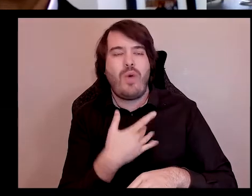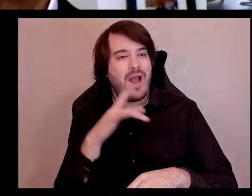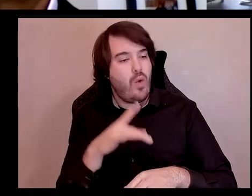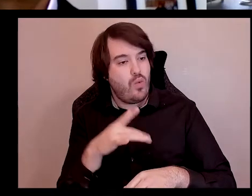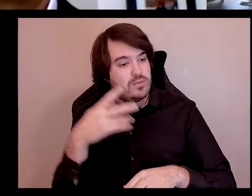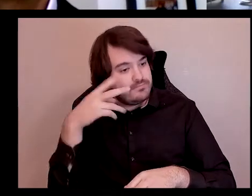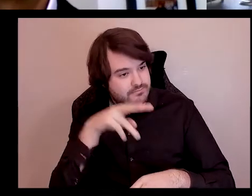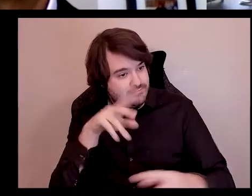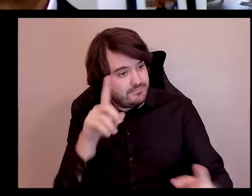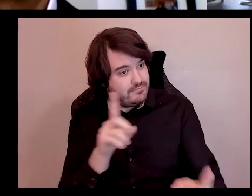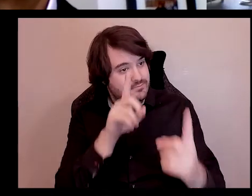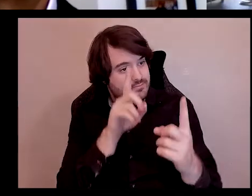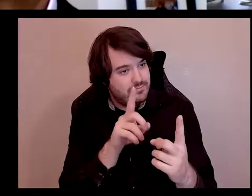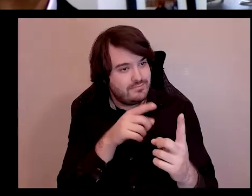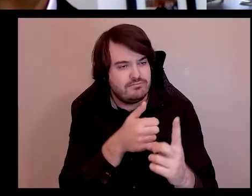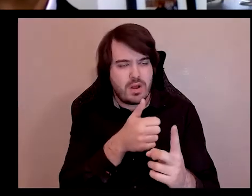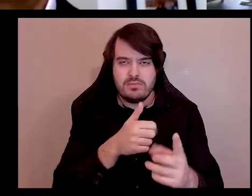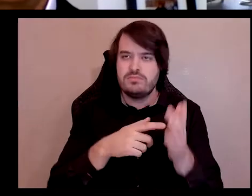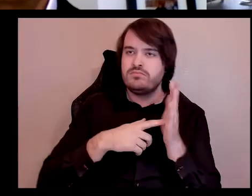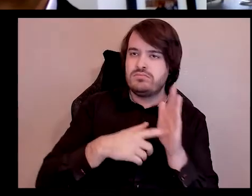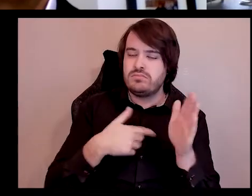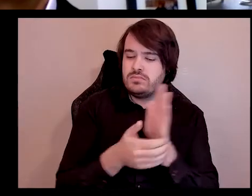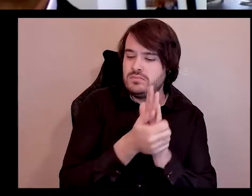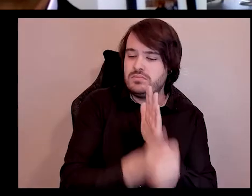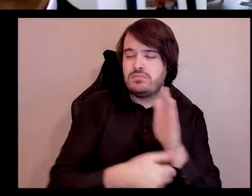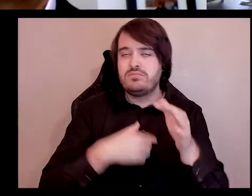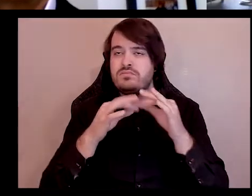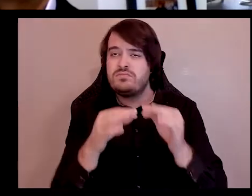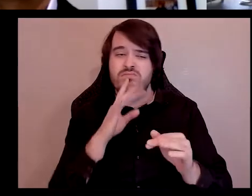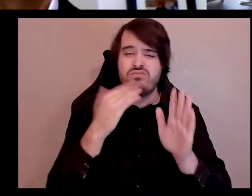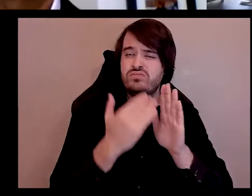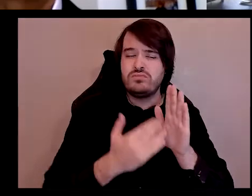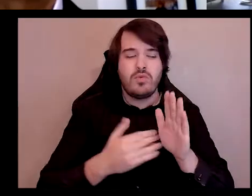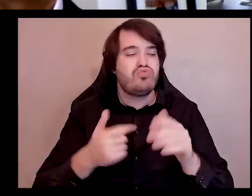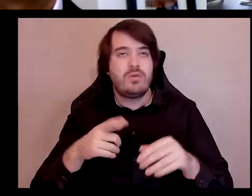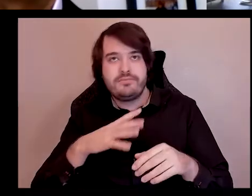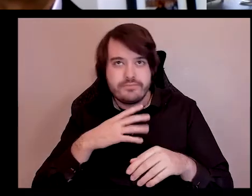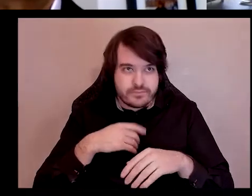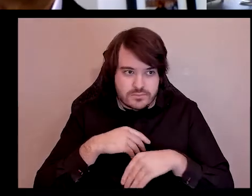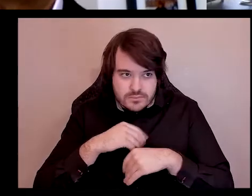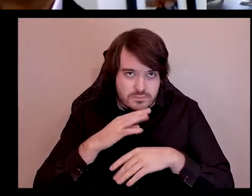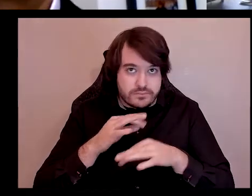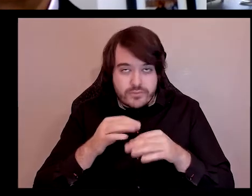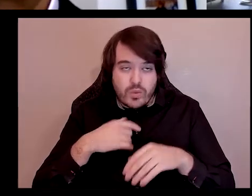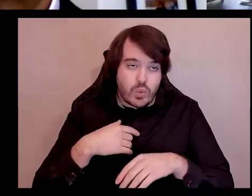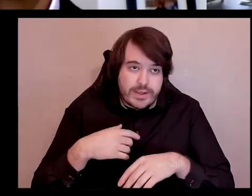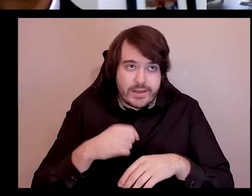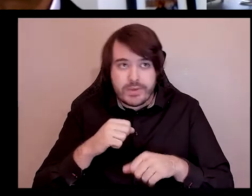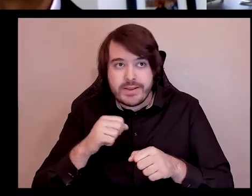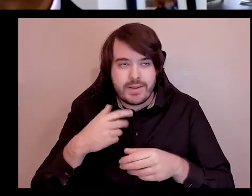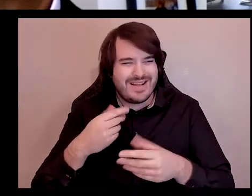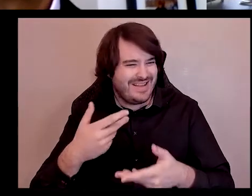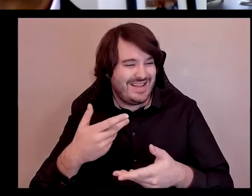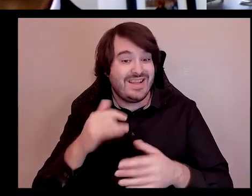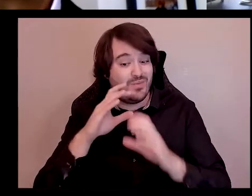employeurs refusent des candidatures, c'est qu'ils n'ont pas perçu dans le discours la compétence qu'ils avaient vue ou détectée au départ sur le